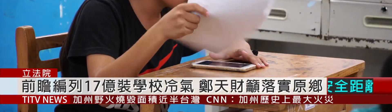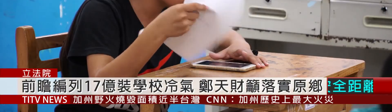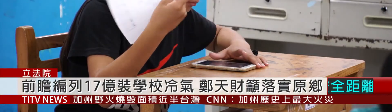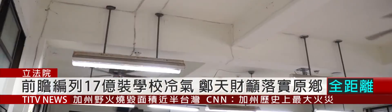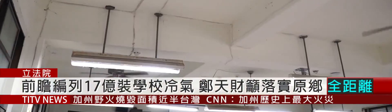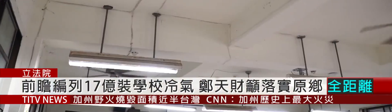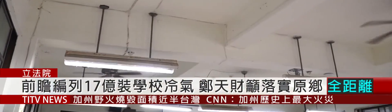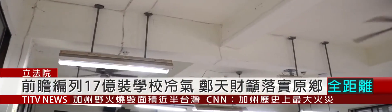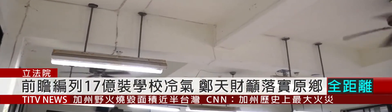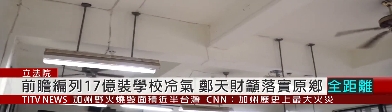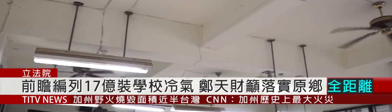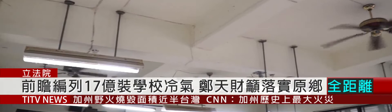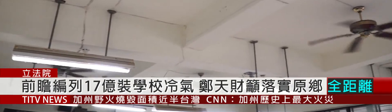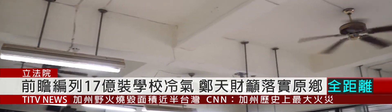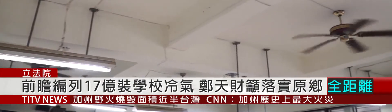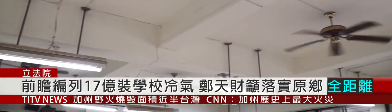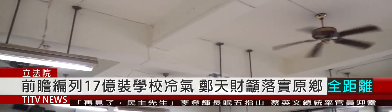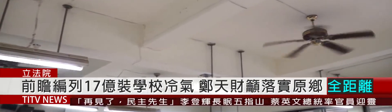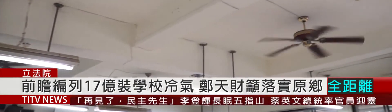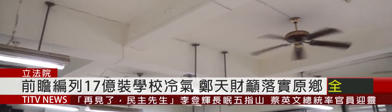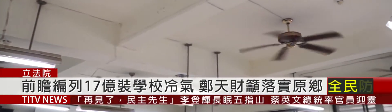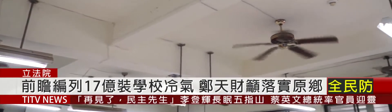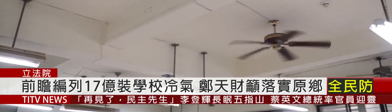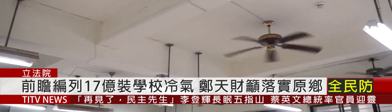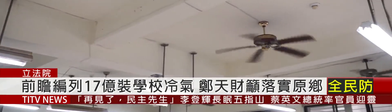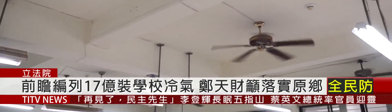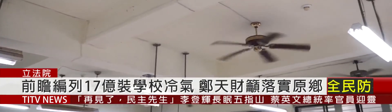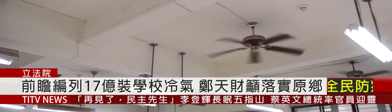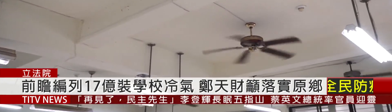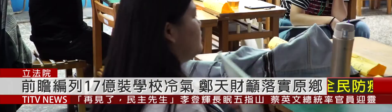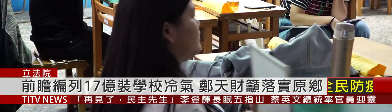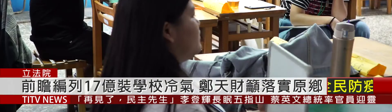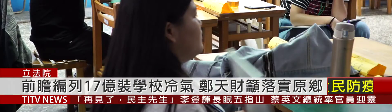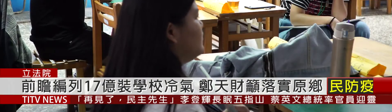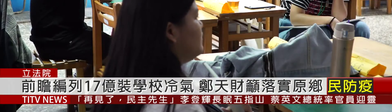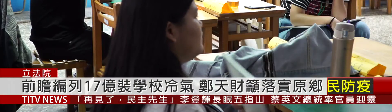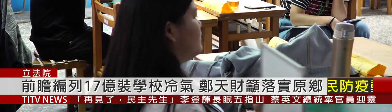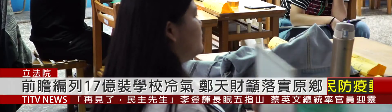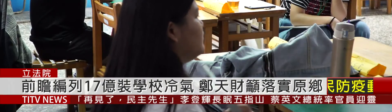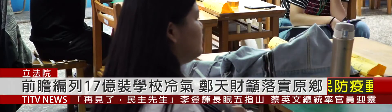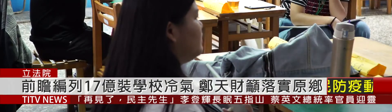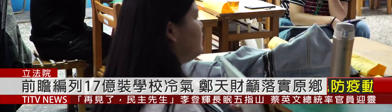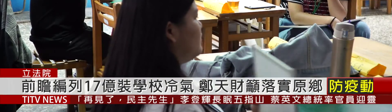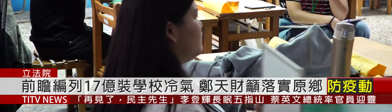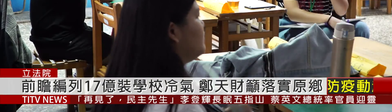共编列17.82亿元。郑天才也要求务必落实在原住民族学